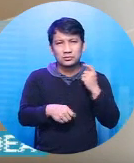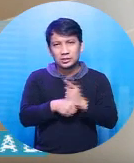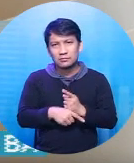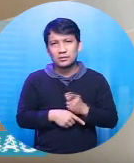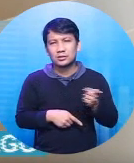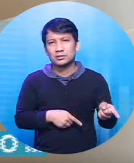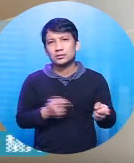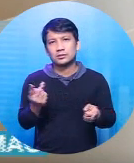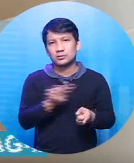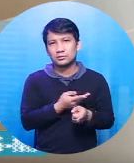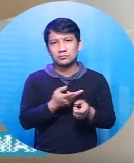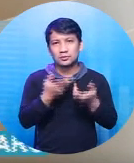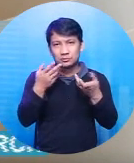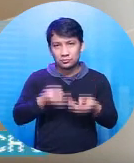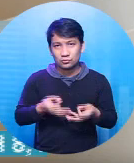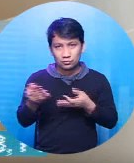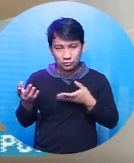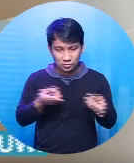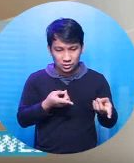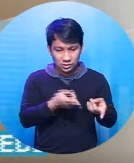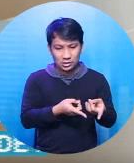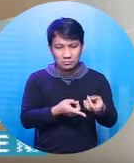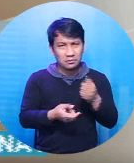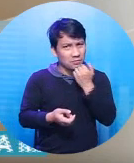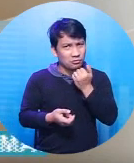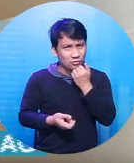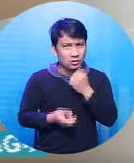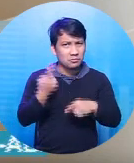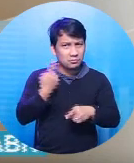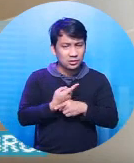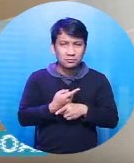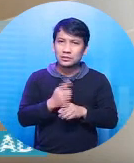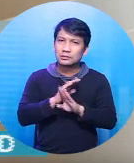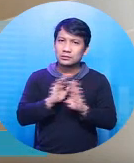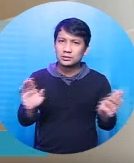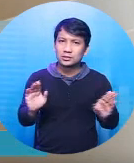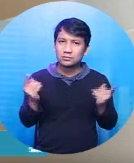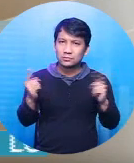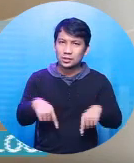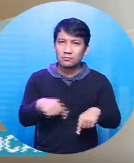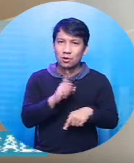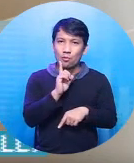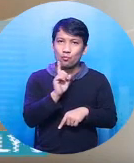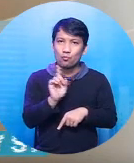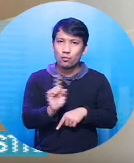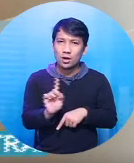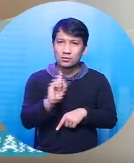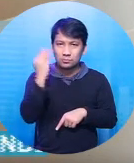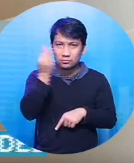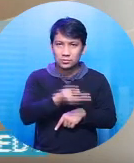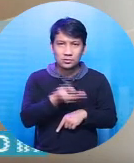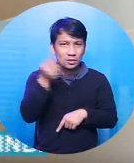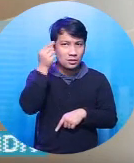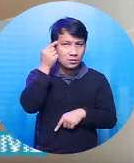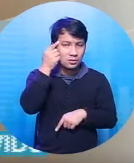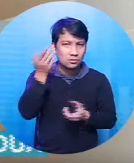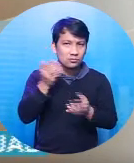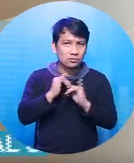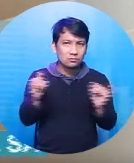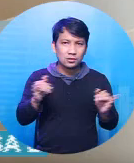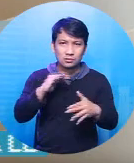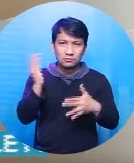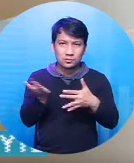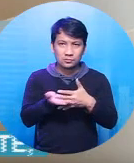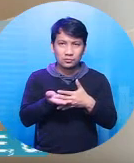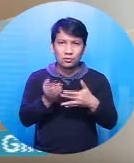kailangan makagawa ng paraan na maging correct. Hindi po tayo pa pwedeng umabot sa punto sa Rafi na ang iisipin natin